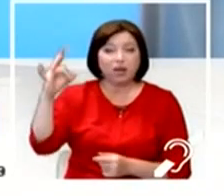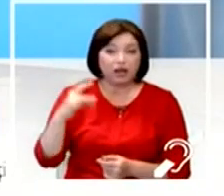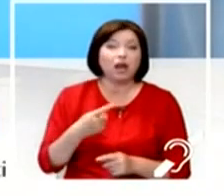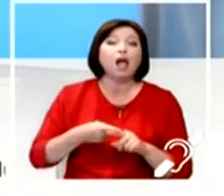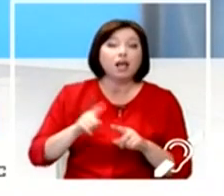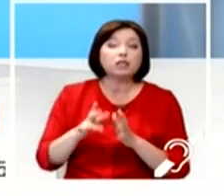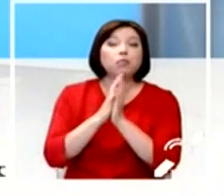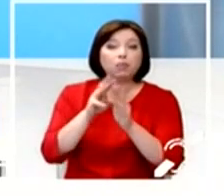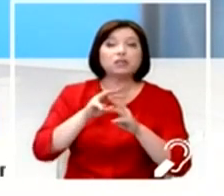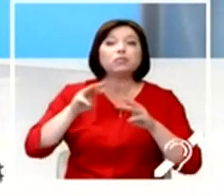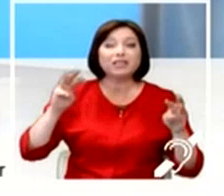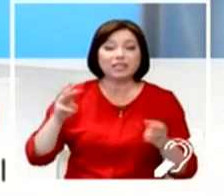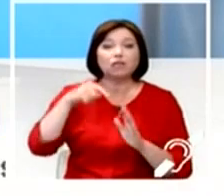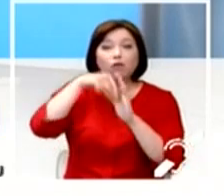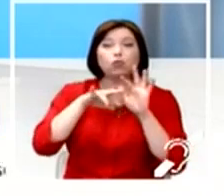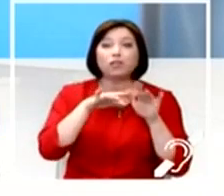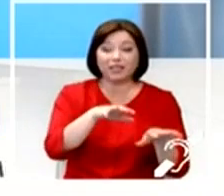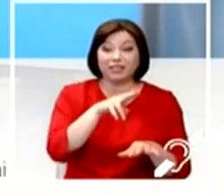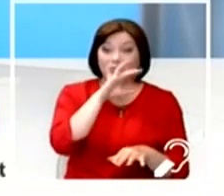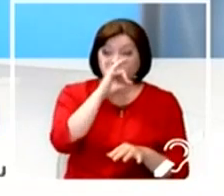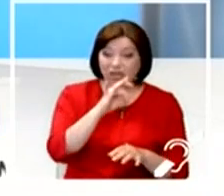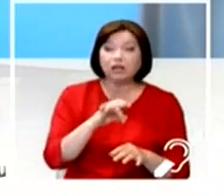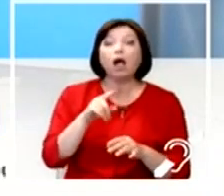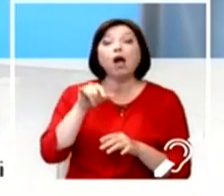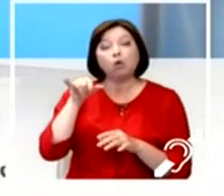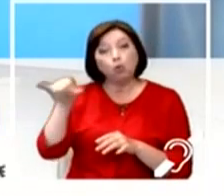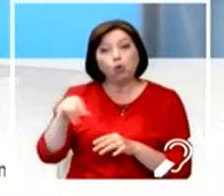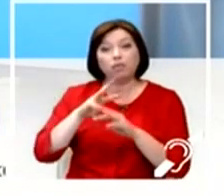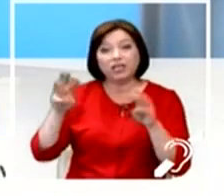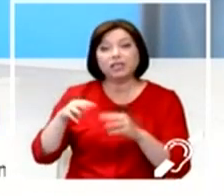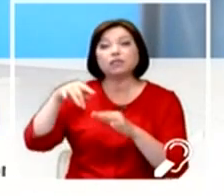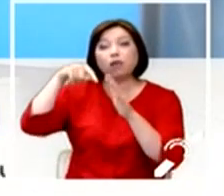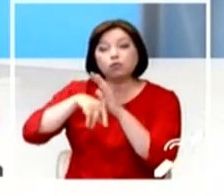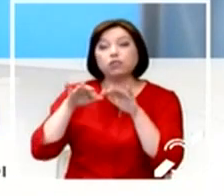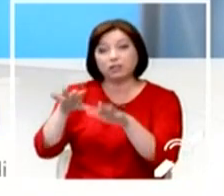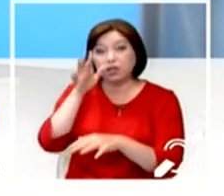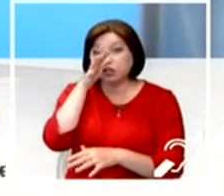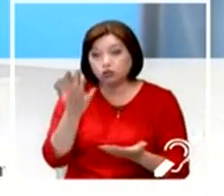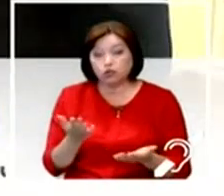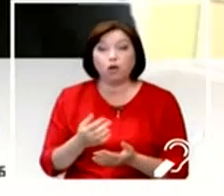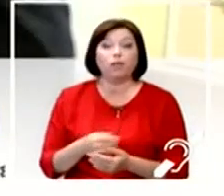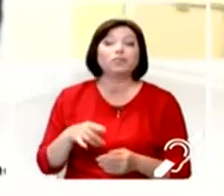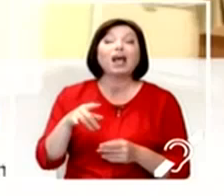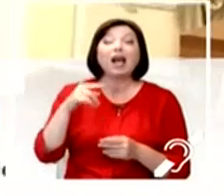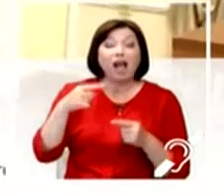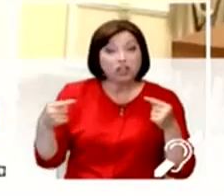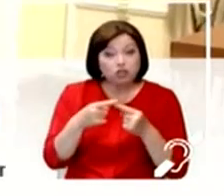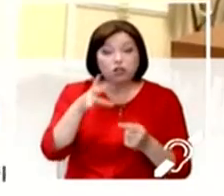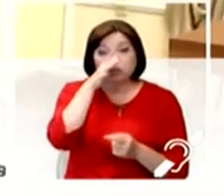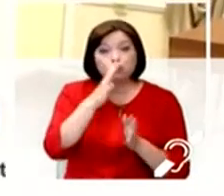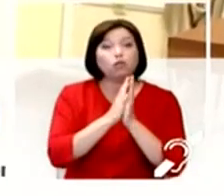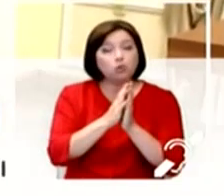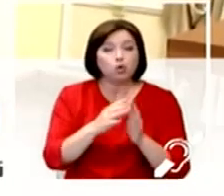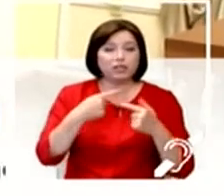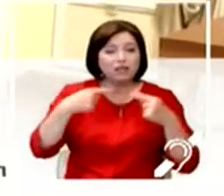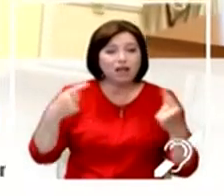așa zis un minister de interne din stânganistului Ministerului Afacerilor Interne de la Chișinău mai exact tirasporul solicită